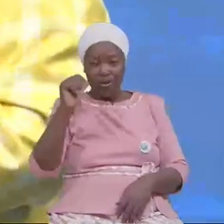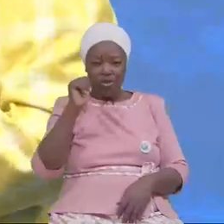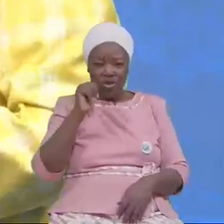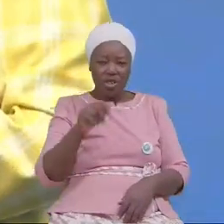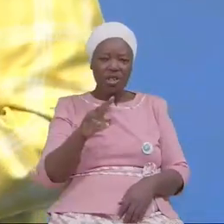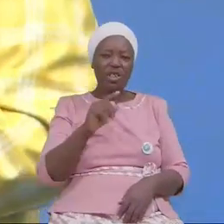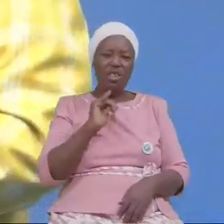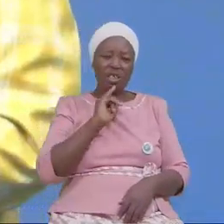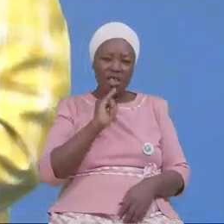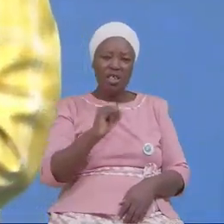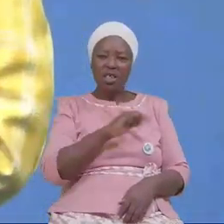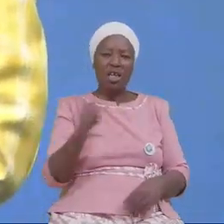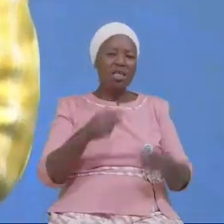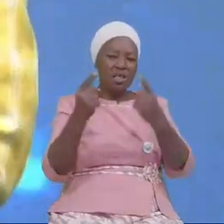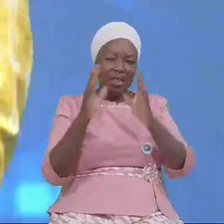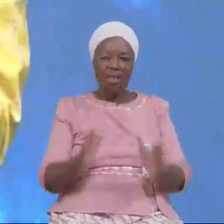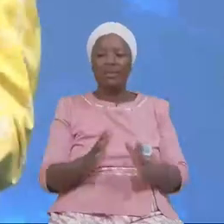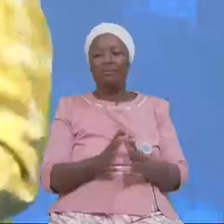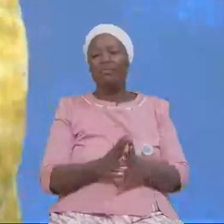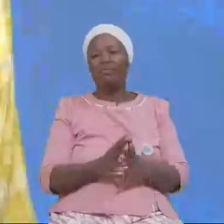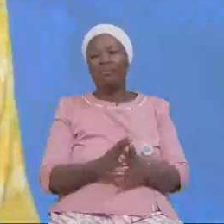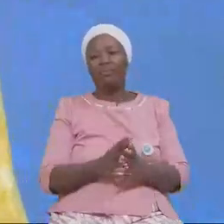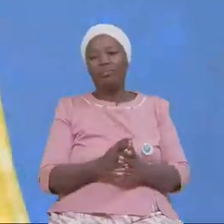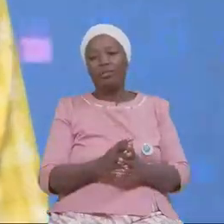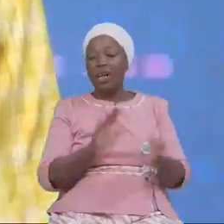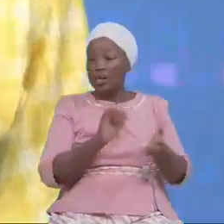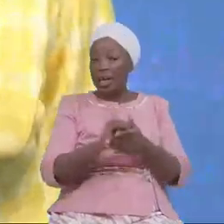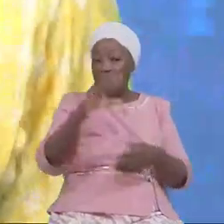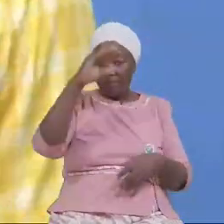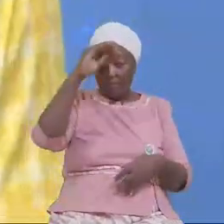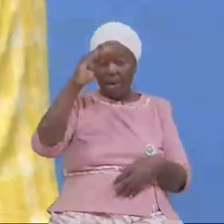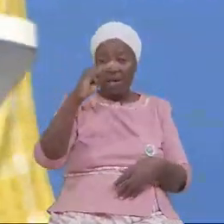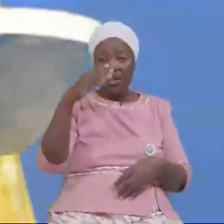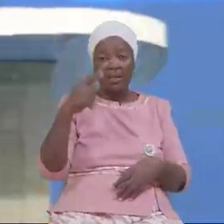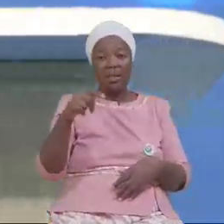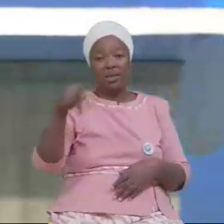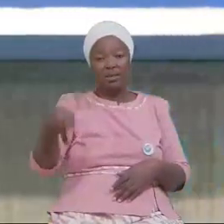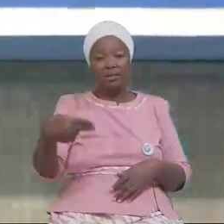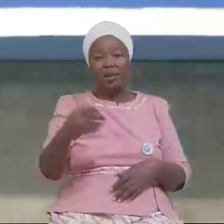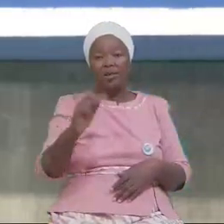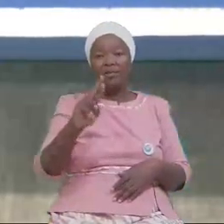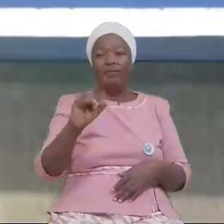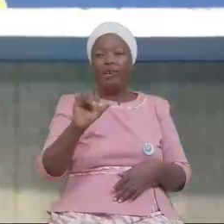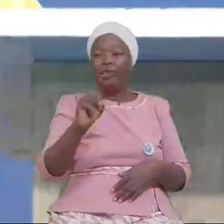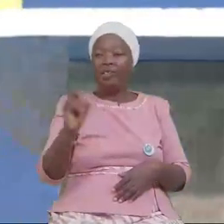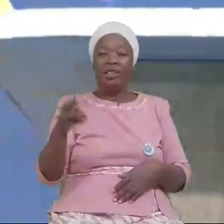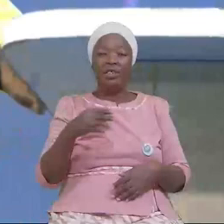est pécheresse. Cet homme, le pharisien, ce qu'il a dit